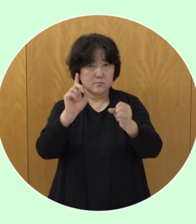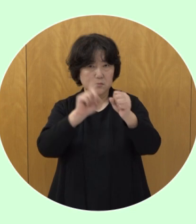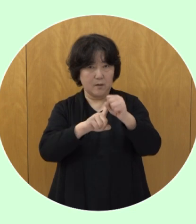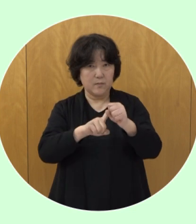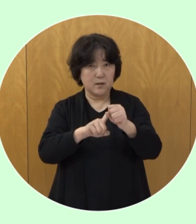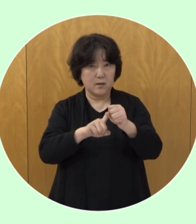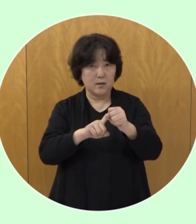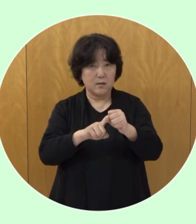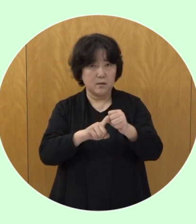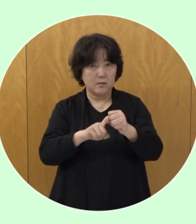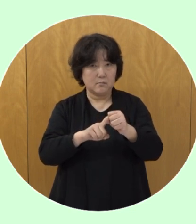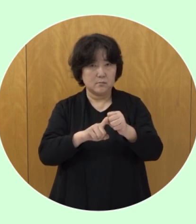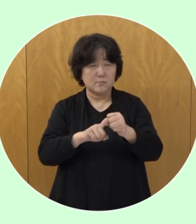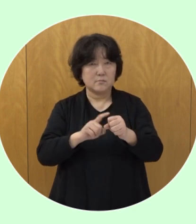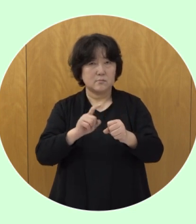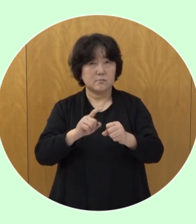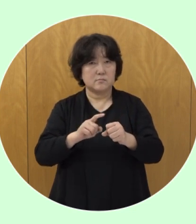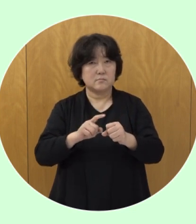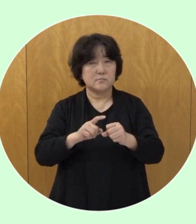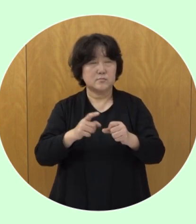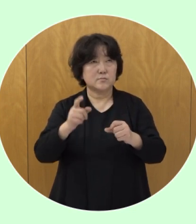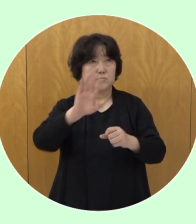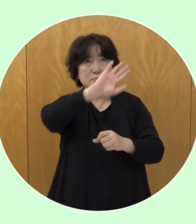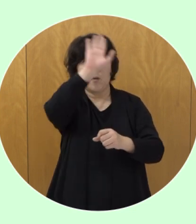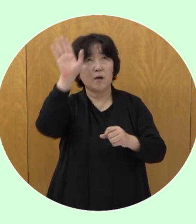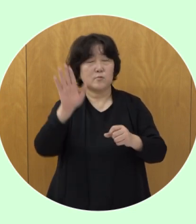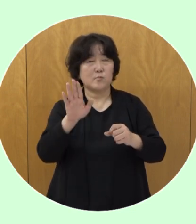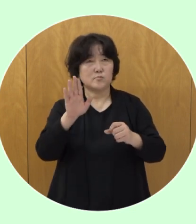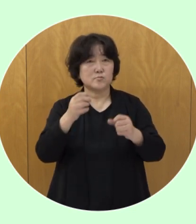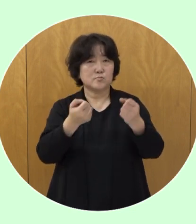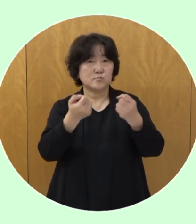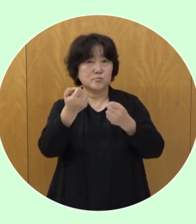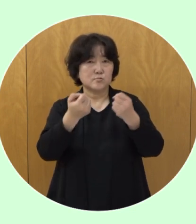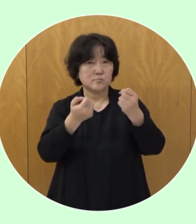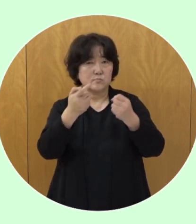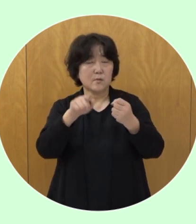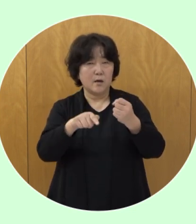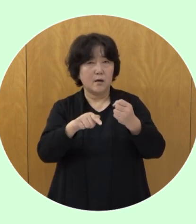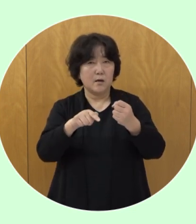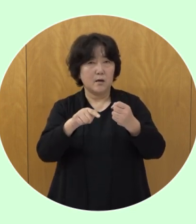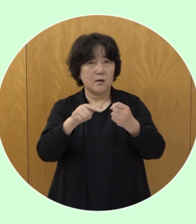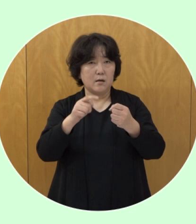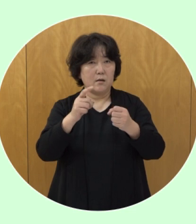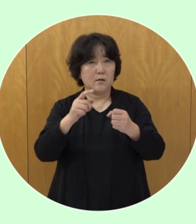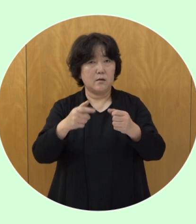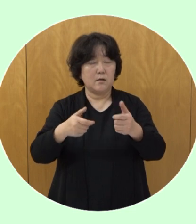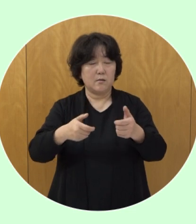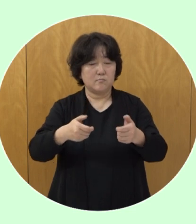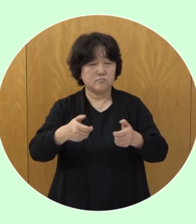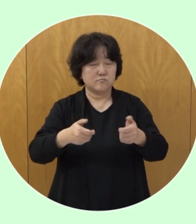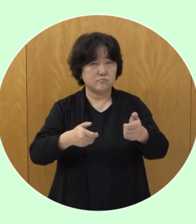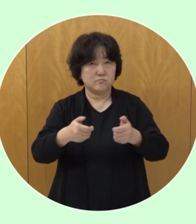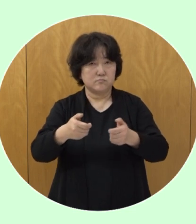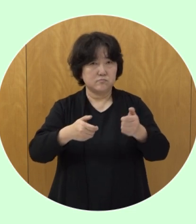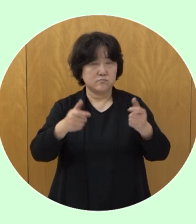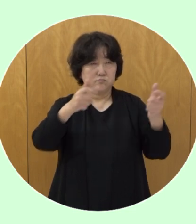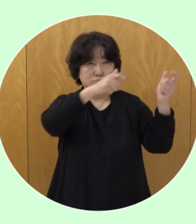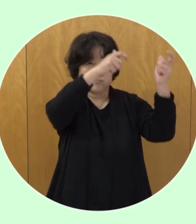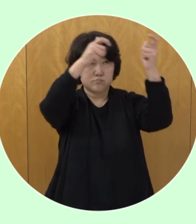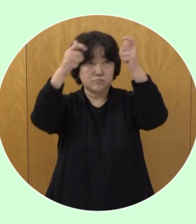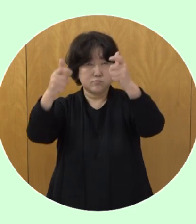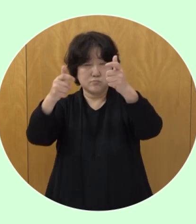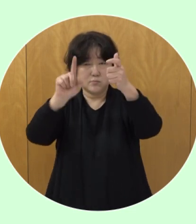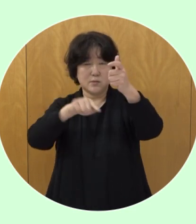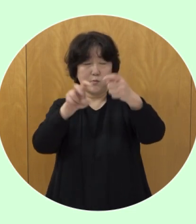世代航空モビリティ空飛ぶ車でございます。この空飛ぶ車につきましては、9月議会におきま